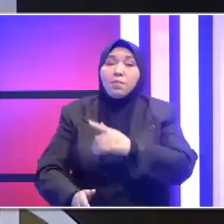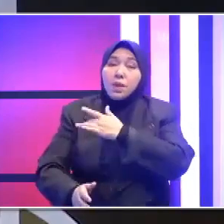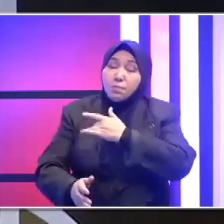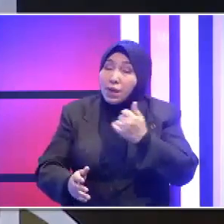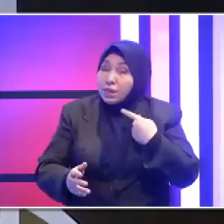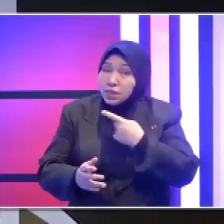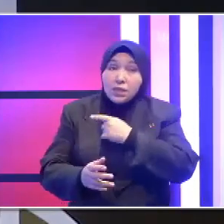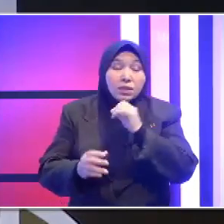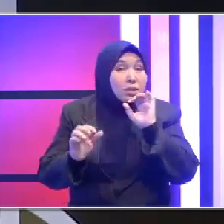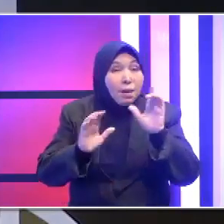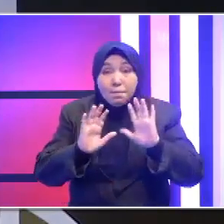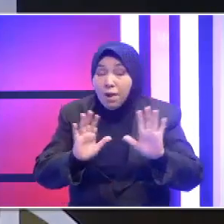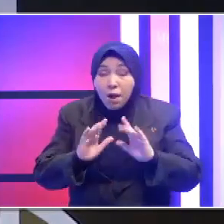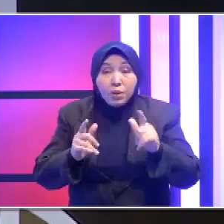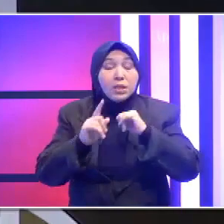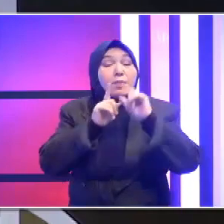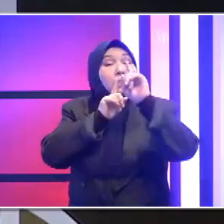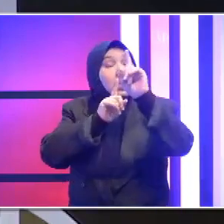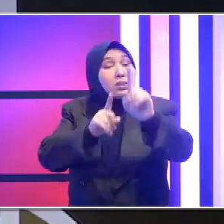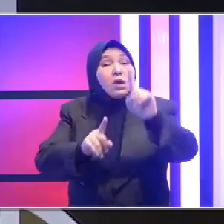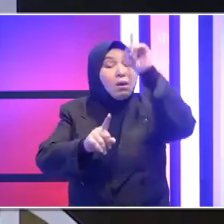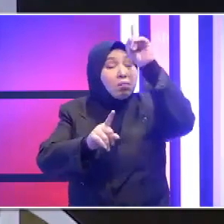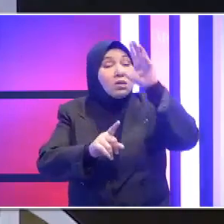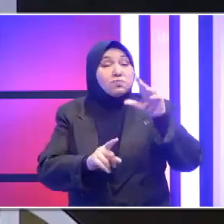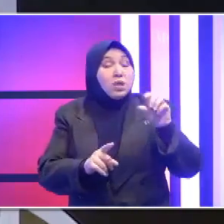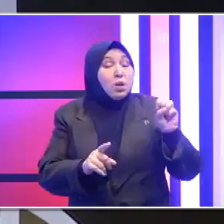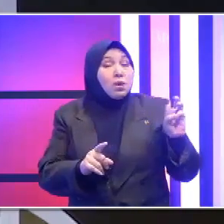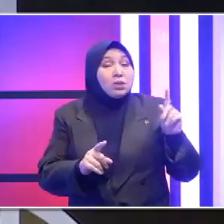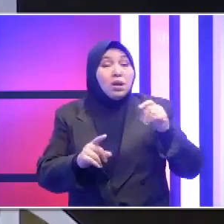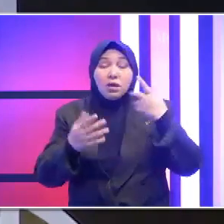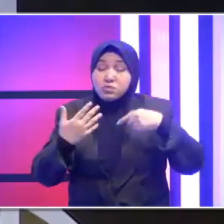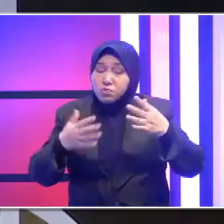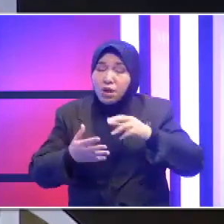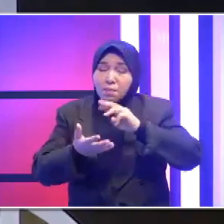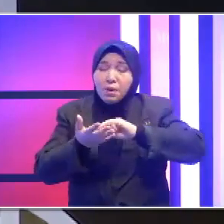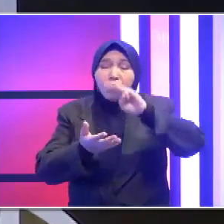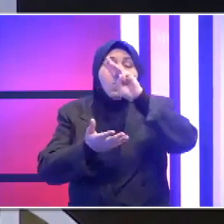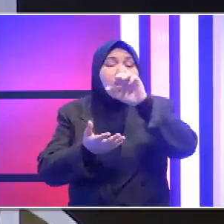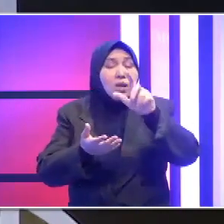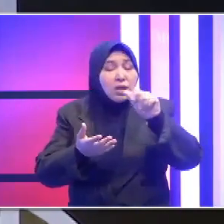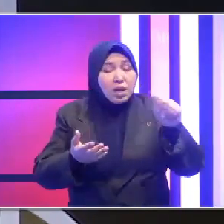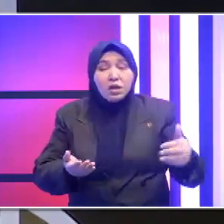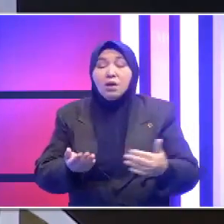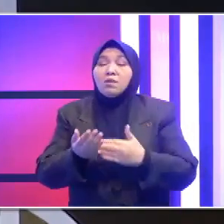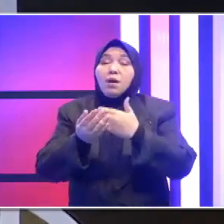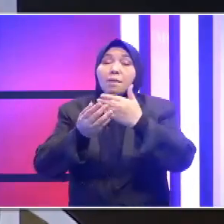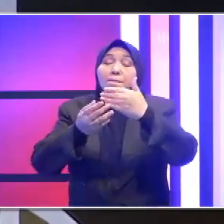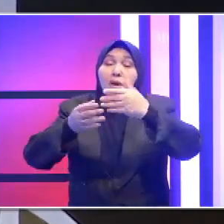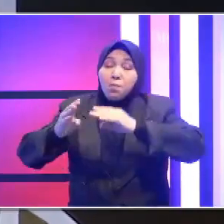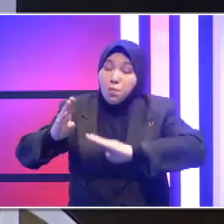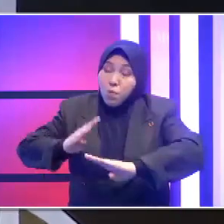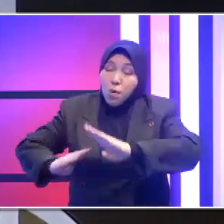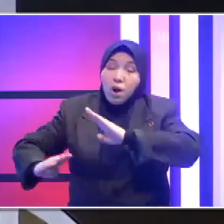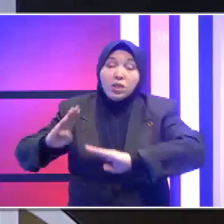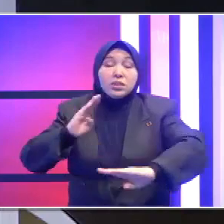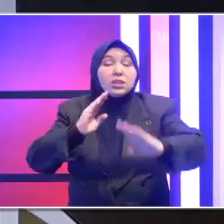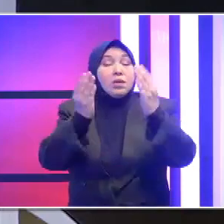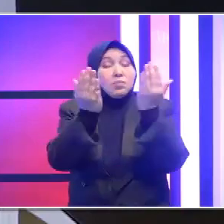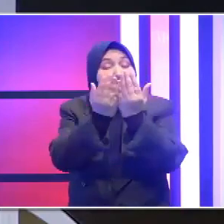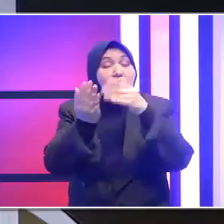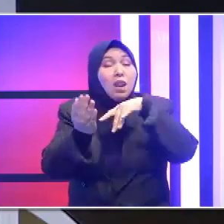taknak pesawat Karena diperintah Allah Subhanahu Wa Ta'ala Allah memulihkan perbuatan yang sangat mulia itu berselawat ke atas